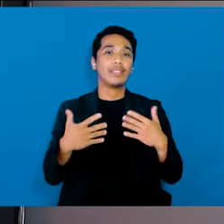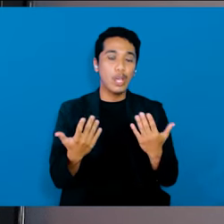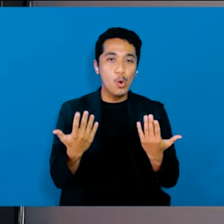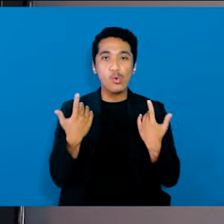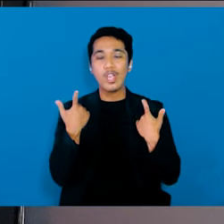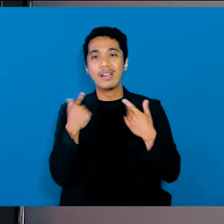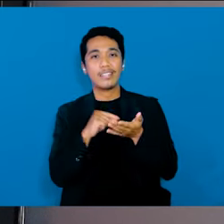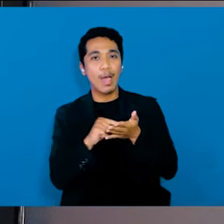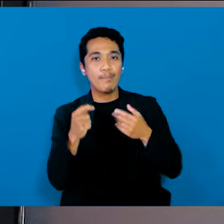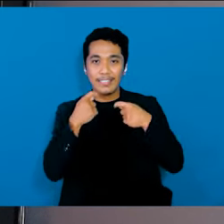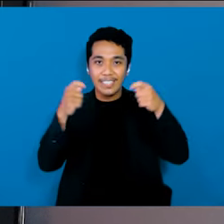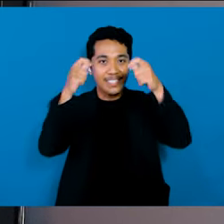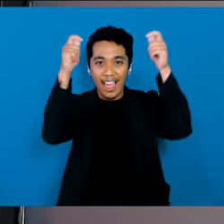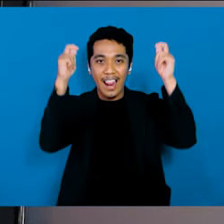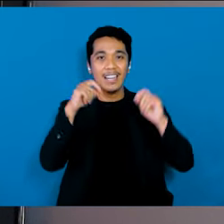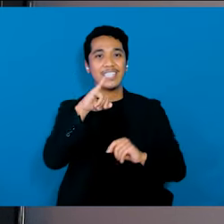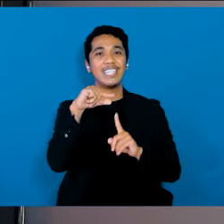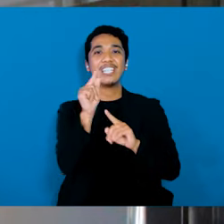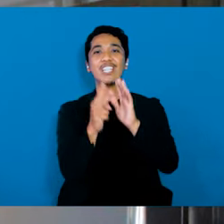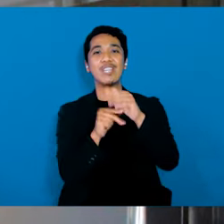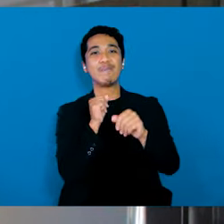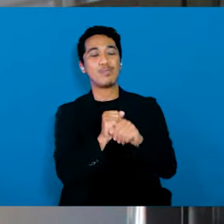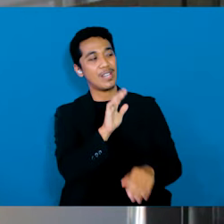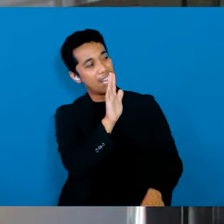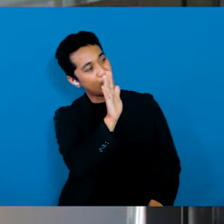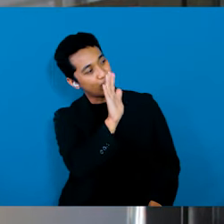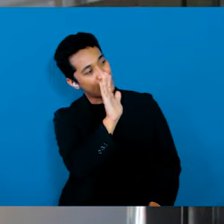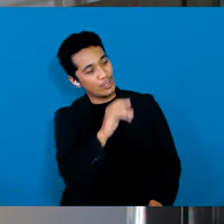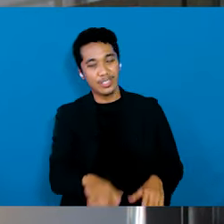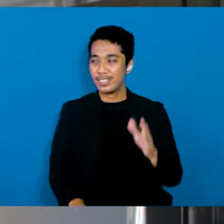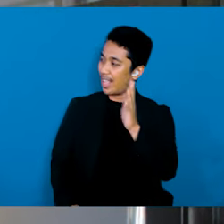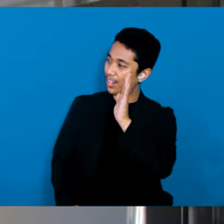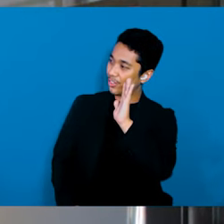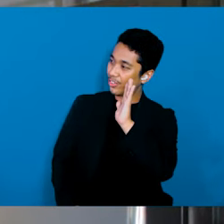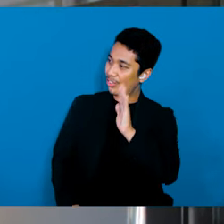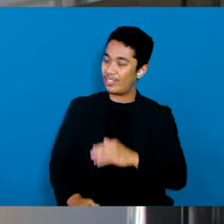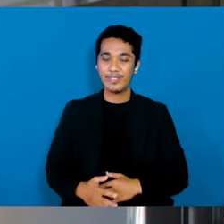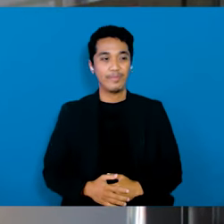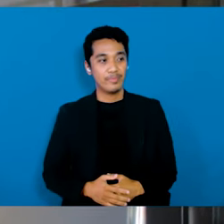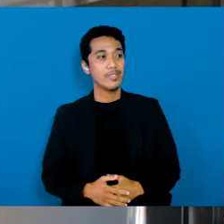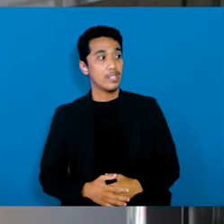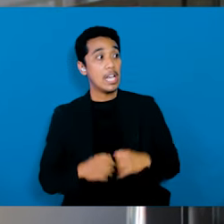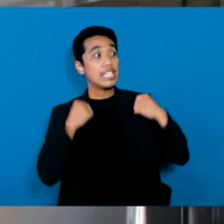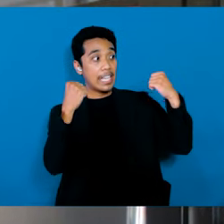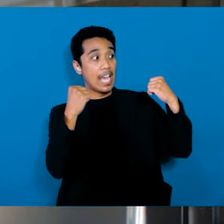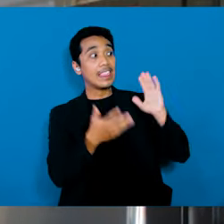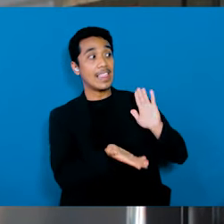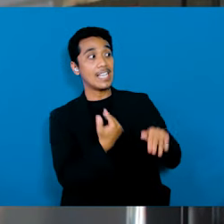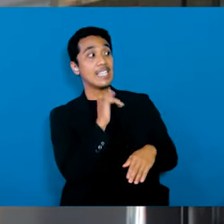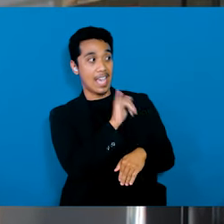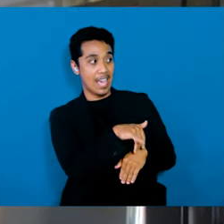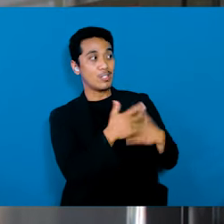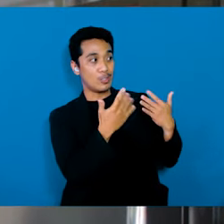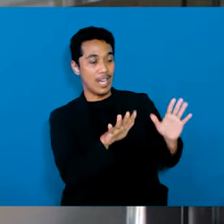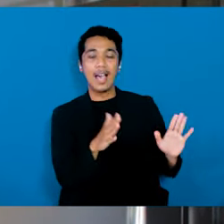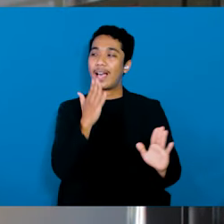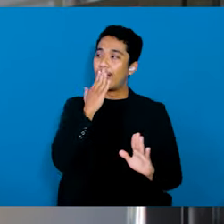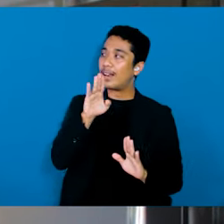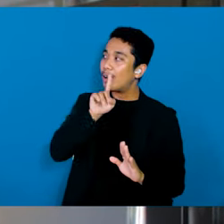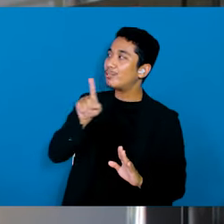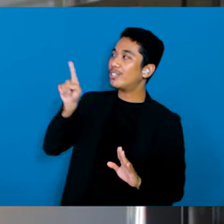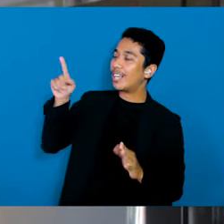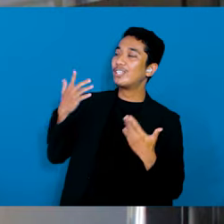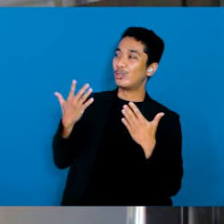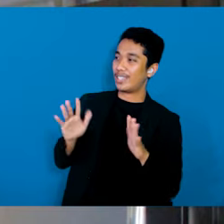lebih terkenal dengan panggilan Mbak Ipung. Halo Mbak Ipung. Halo. Ya, sudah sehat kembali ya Mbak Ipung ya? Alhamdulillah